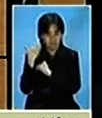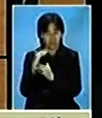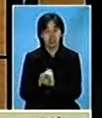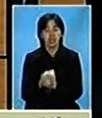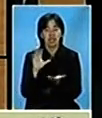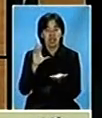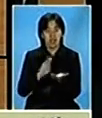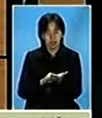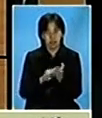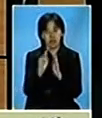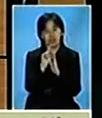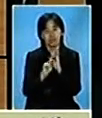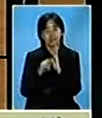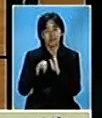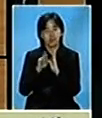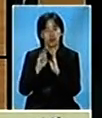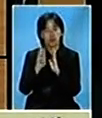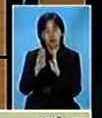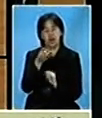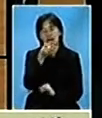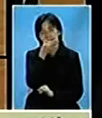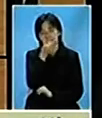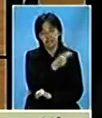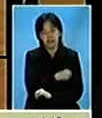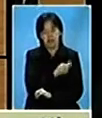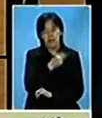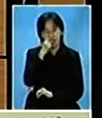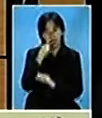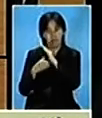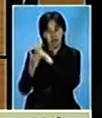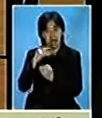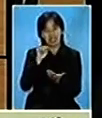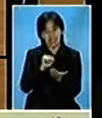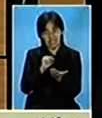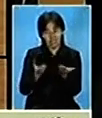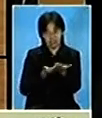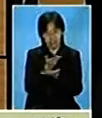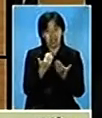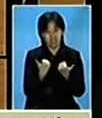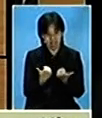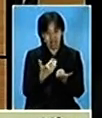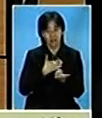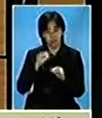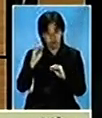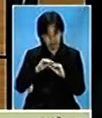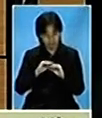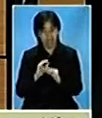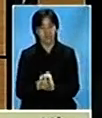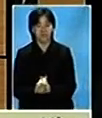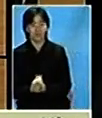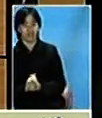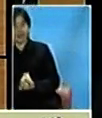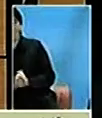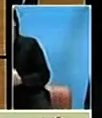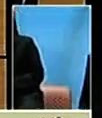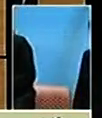ในร่างพระราชบัญญัติวิชาชีพแพทย์แผนไทยพ.ศ.ซึ่งกำลังพูดกันวันนี้ว่ามันเกือบ